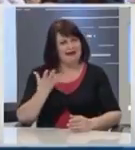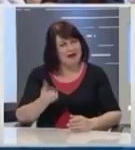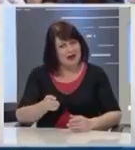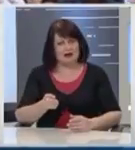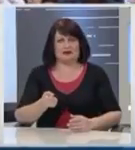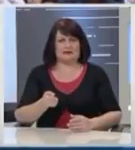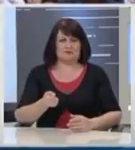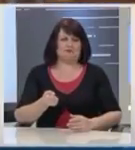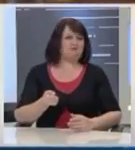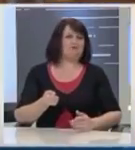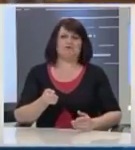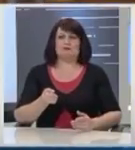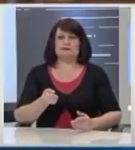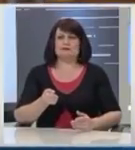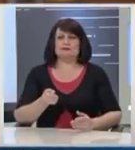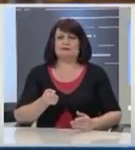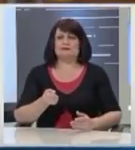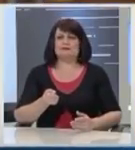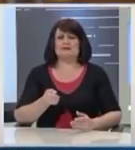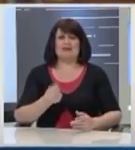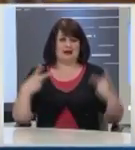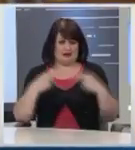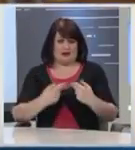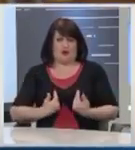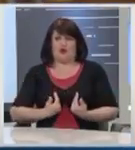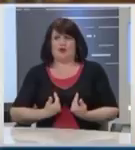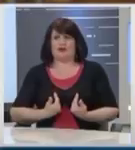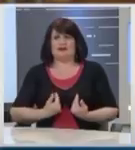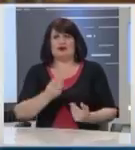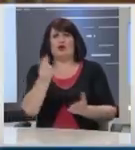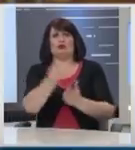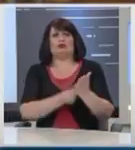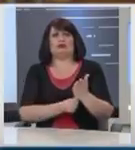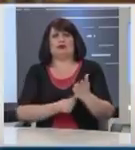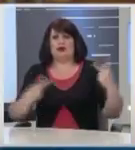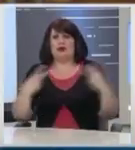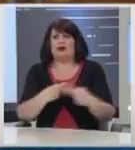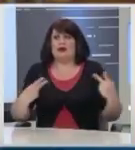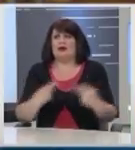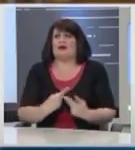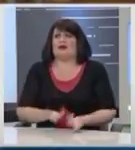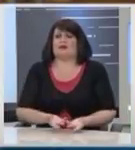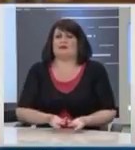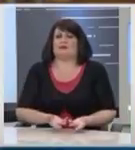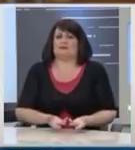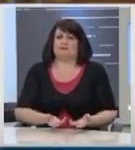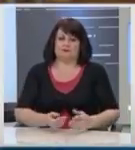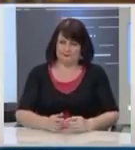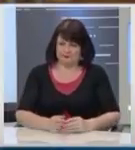οτιδήποτε έχετε, λέτε ότι εσείς δεν διακόπτετε, αλλά διακόπτετε πολύ περισσότερες φορές από ότι οι βουλευτές του ΣΥΡΙΖΑ, κ. Μητσοτάκη.